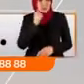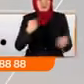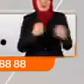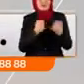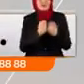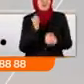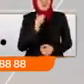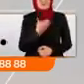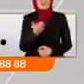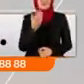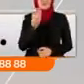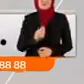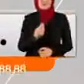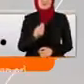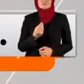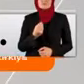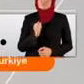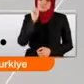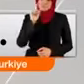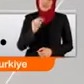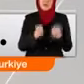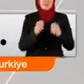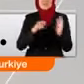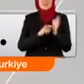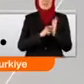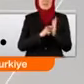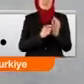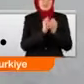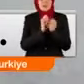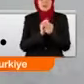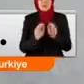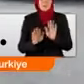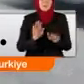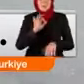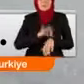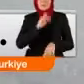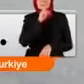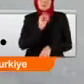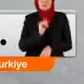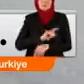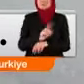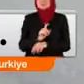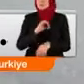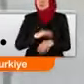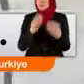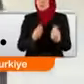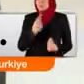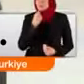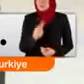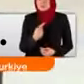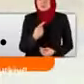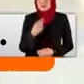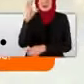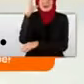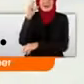kaza arabalar markaları değişti daha basmadan yüze çıkıyor zaten Yani düzenleme hayata geçerse radarlar